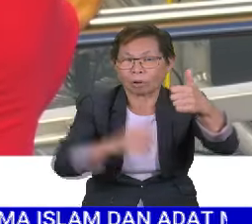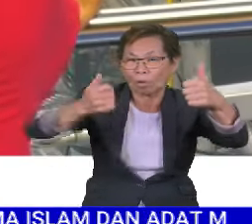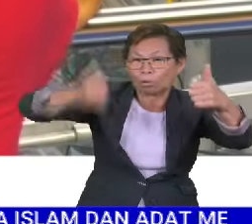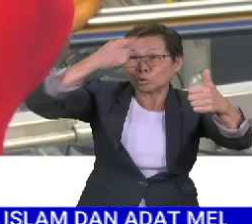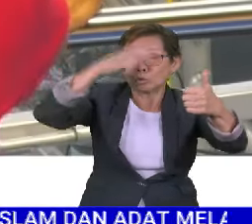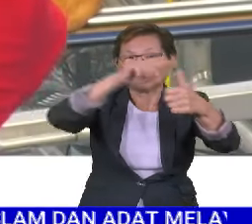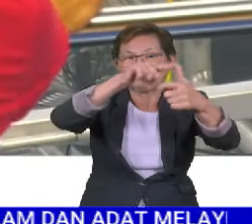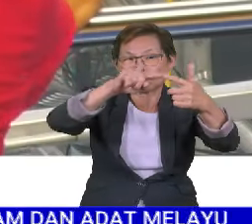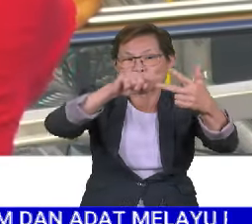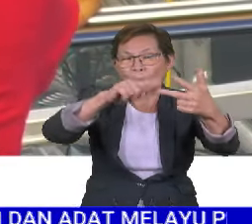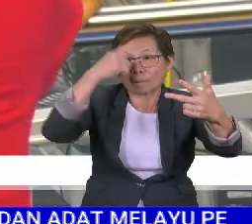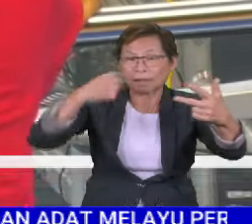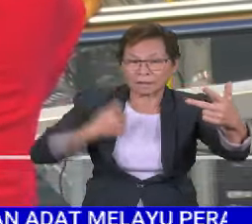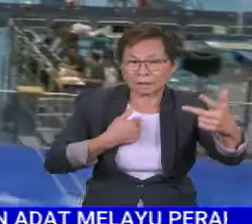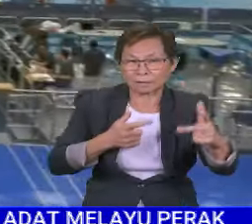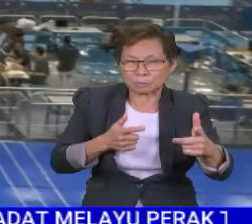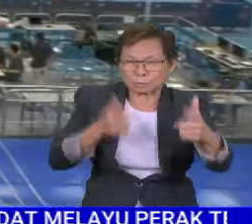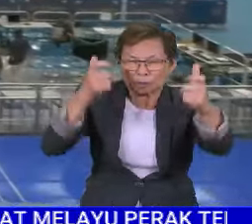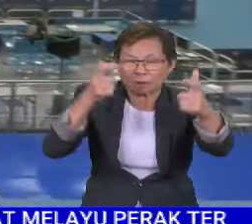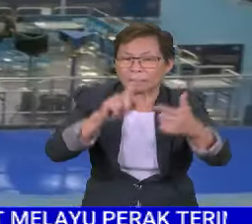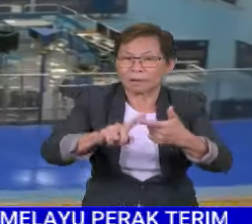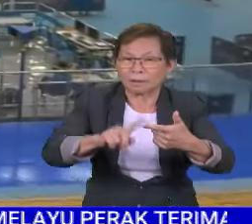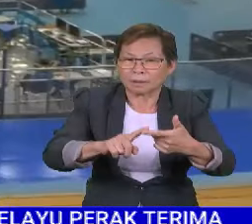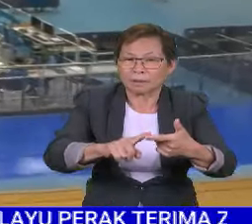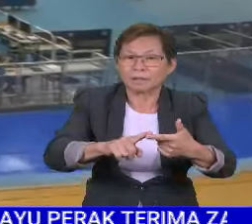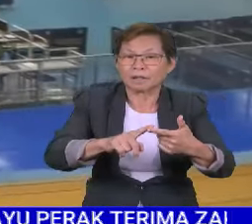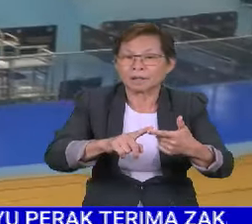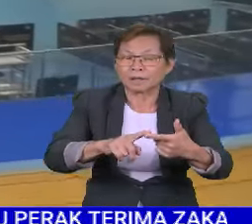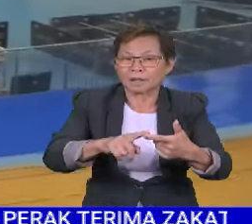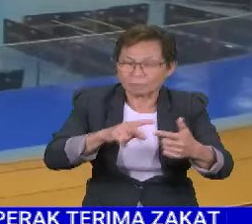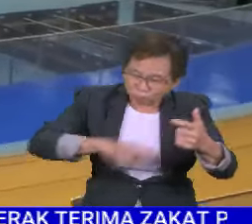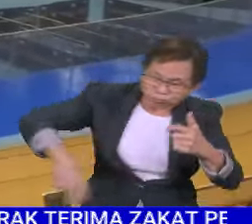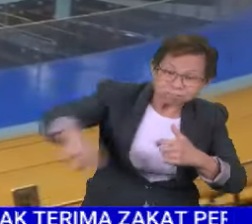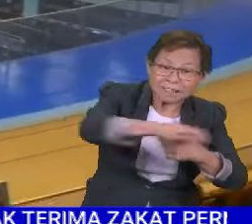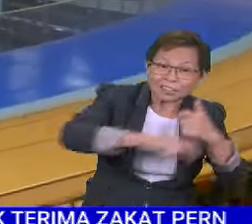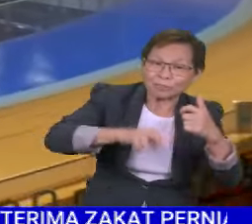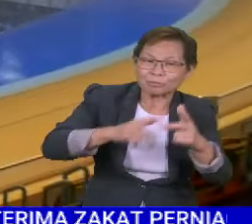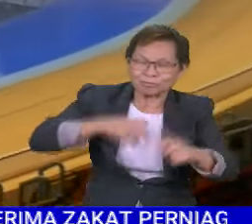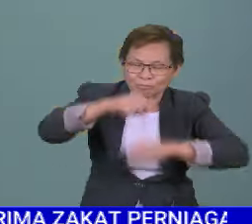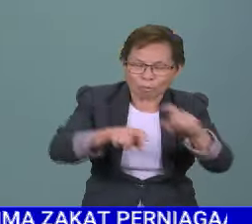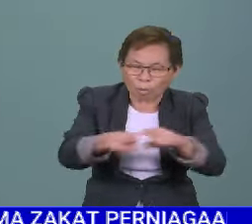bagi kita lah, iaitu Spring, Team Spring dan juga Kirin. Itu adalah kita punya